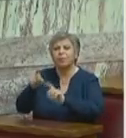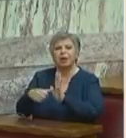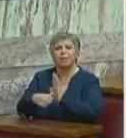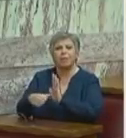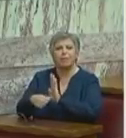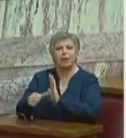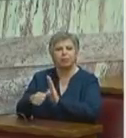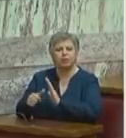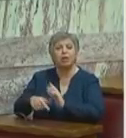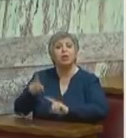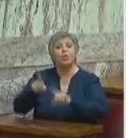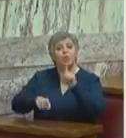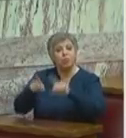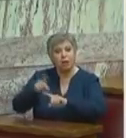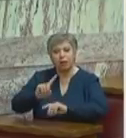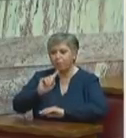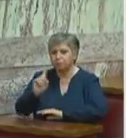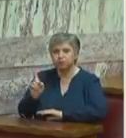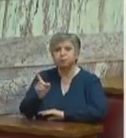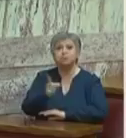στην δικαιοσύνη, δηλαδή το ξέπλυμα.